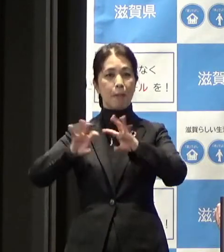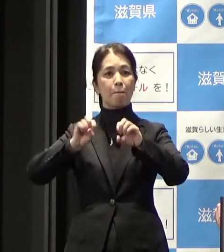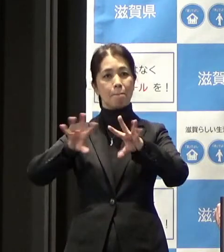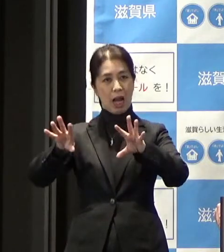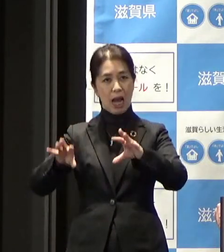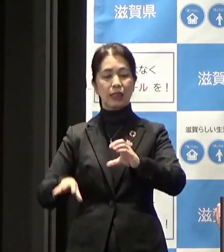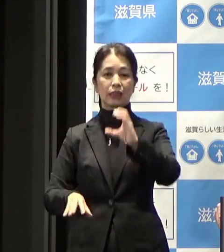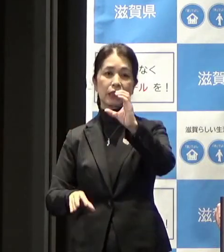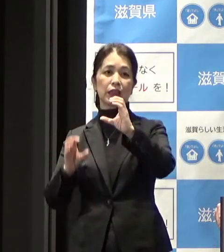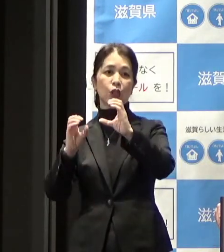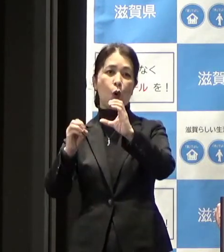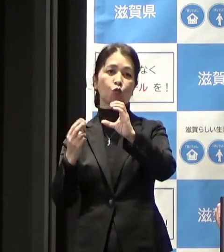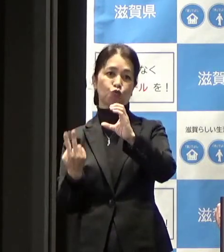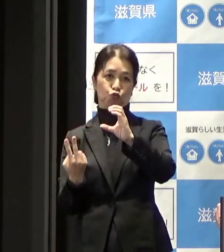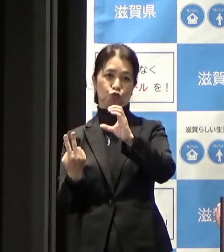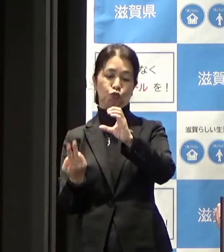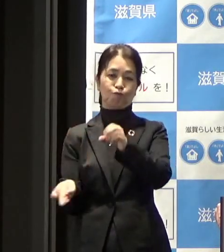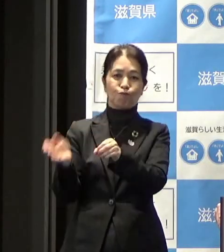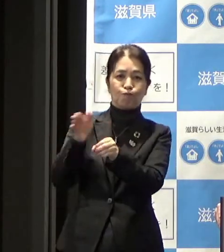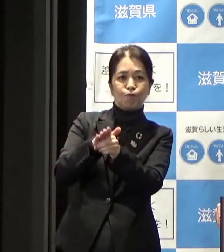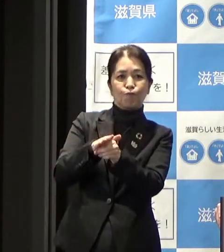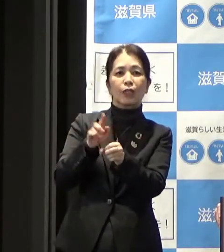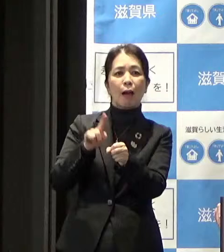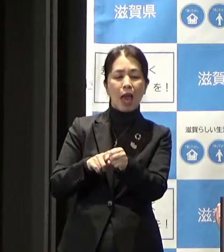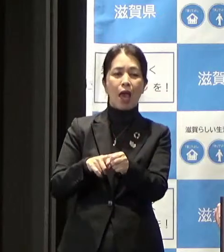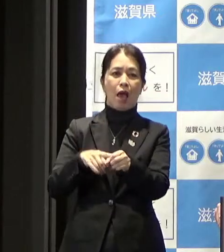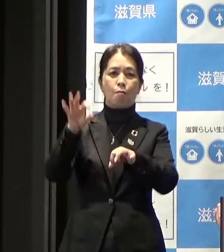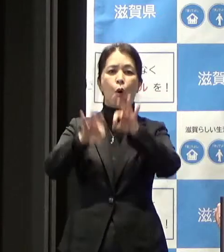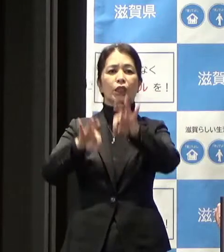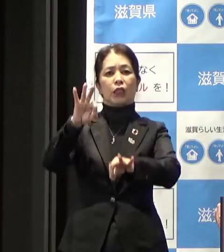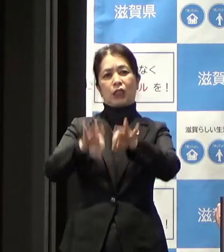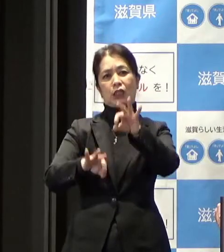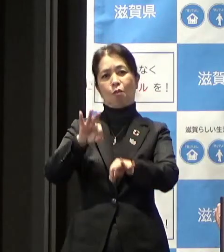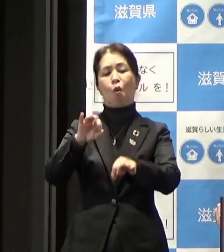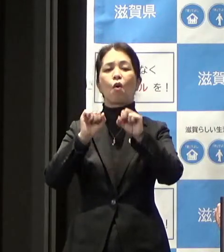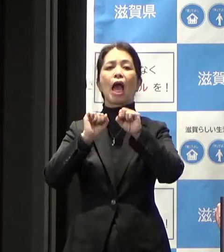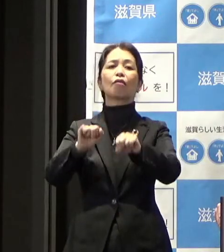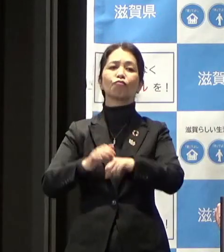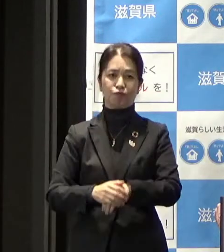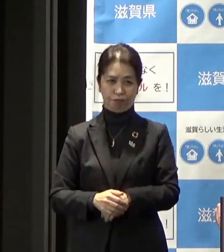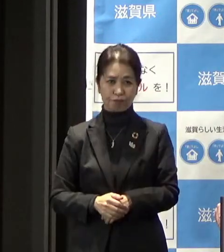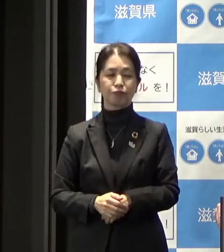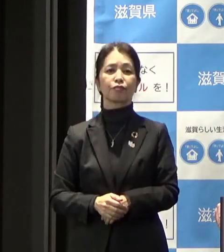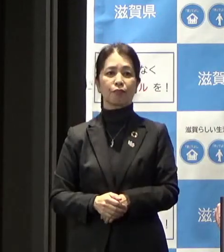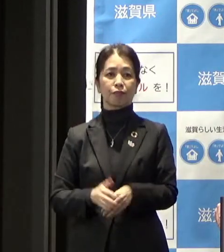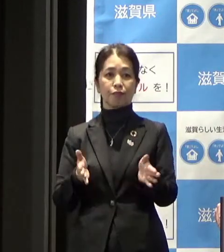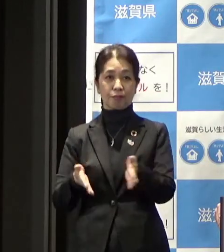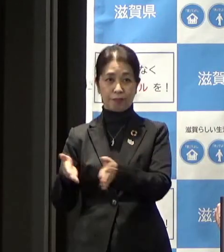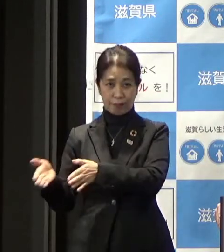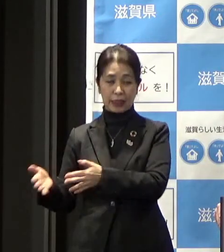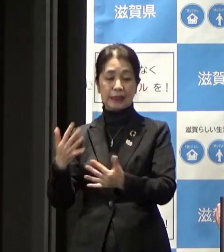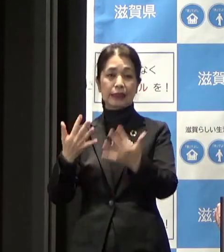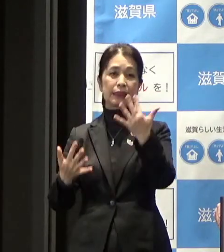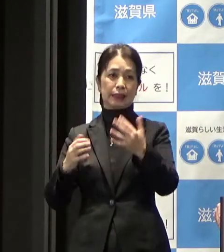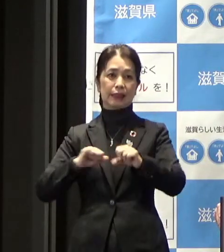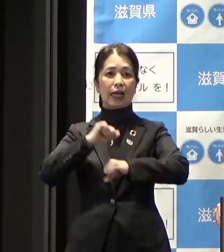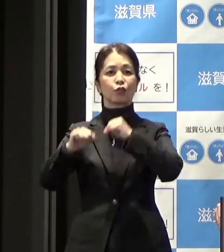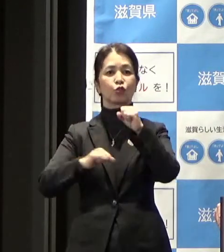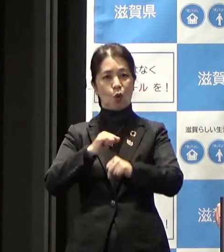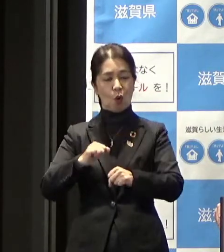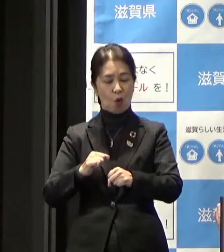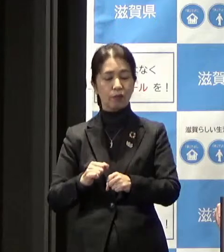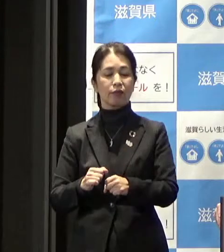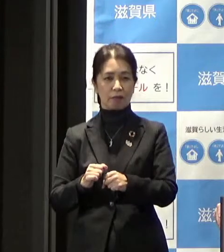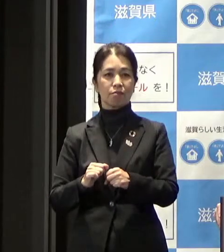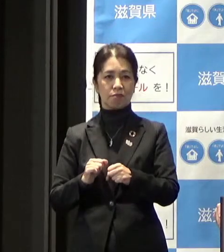ットゼロにも挑戦する予定でございます。また本県の森林林業でご活躍いただいた方や植樹祭